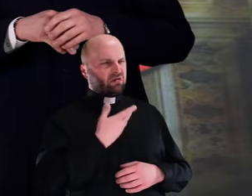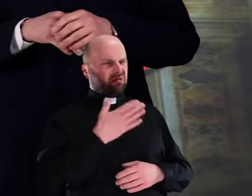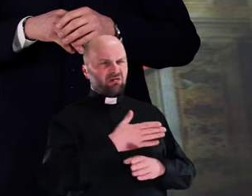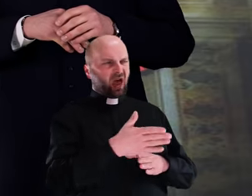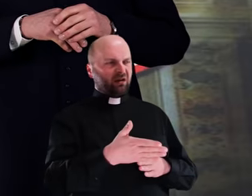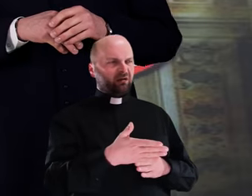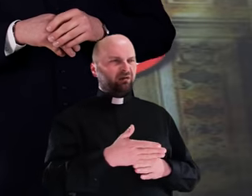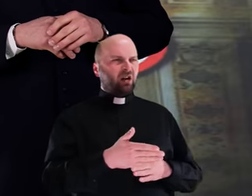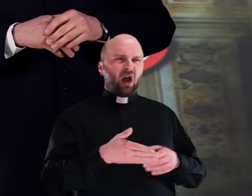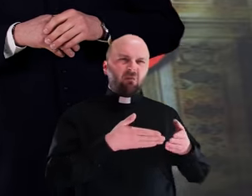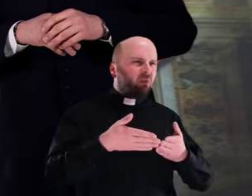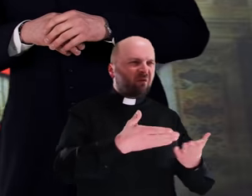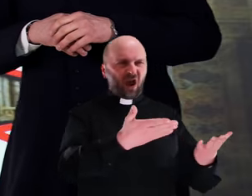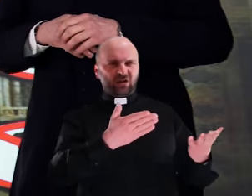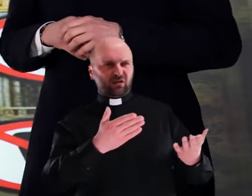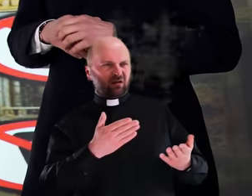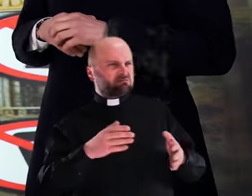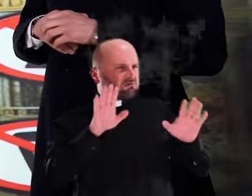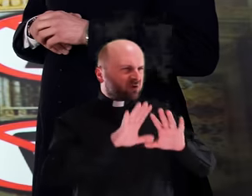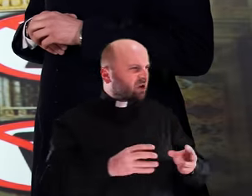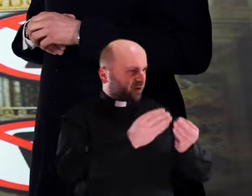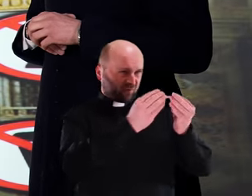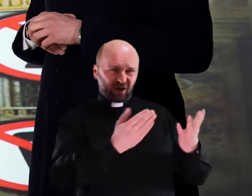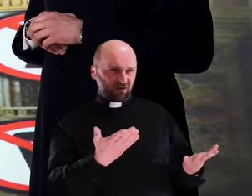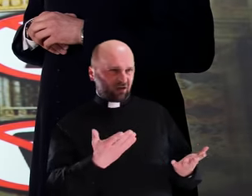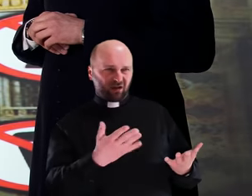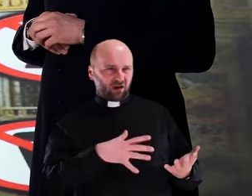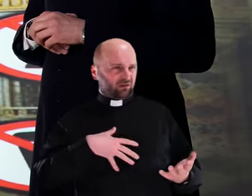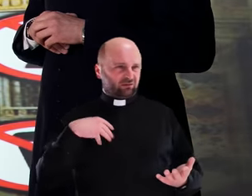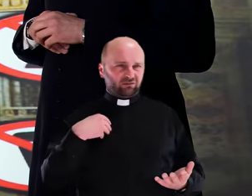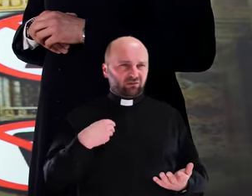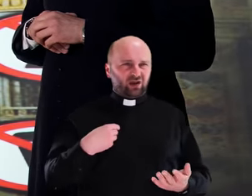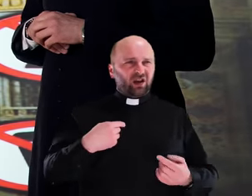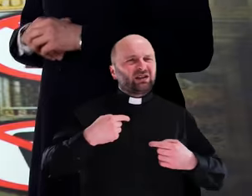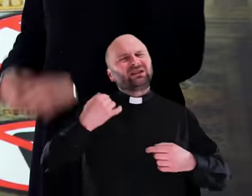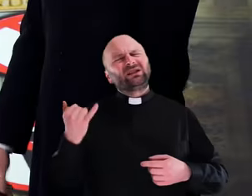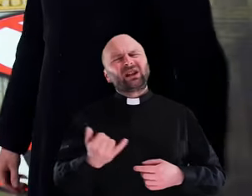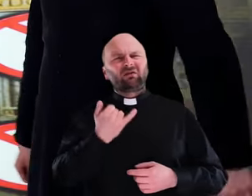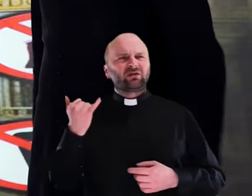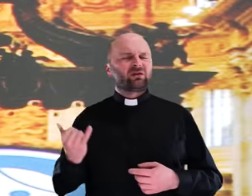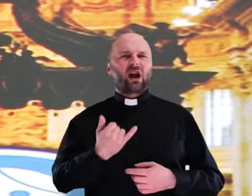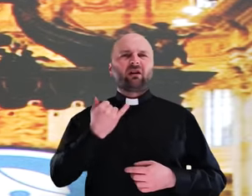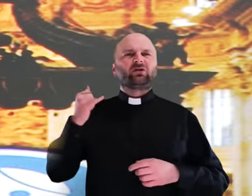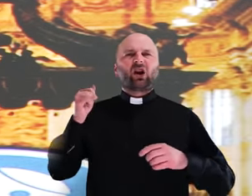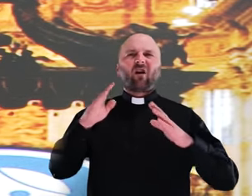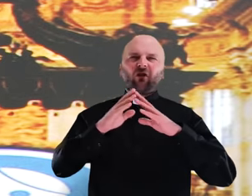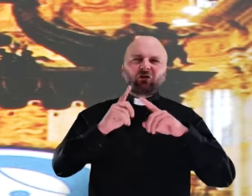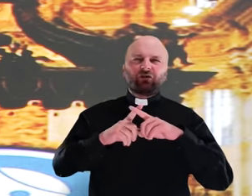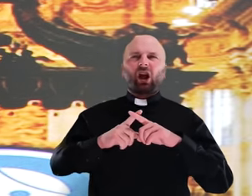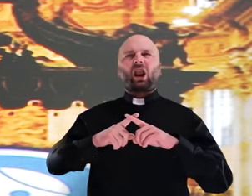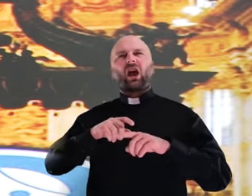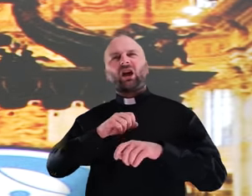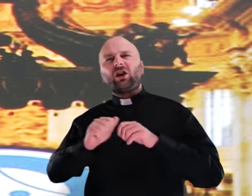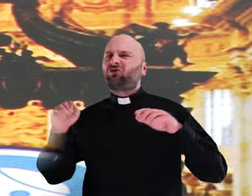Ani pomysł z tym pływaniem, ani tym bardziej z mszą świętą. Się zawsze w kościele nudzę, bo ciągle jest to